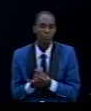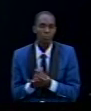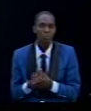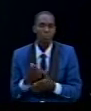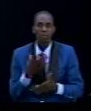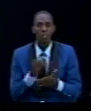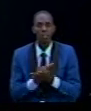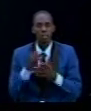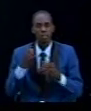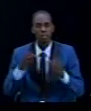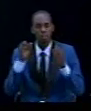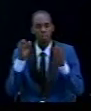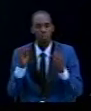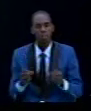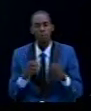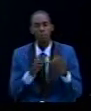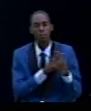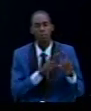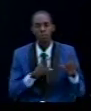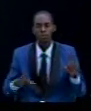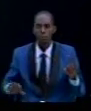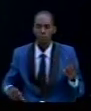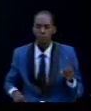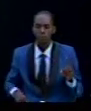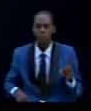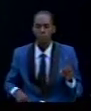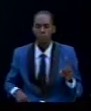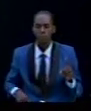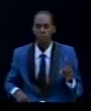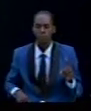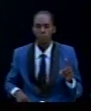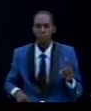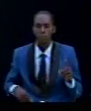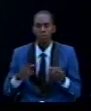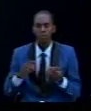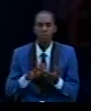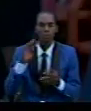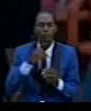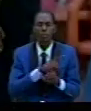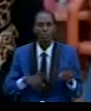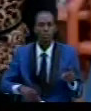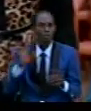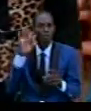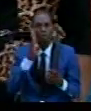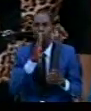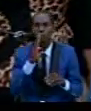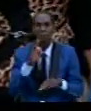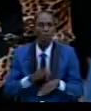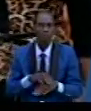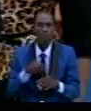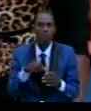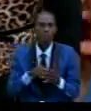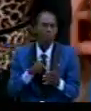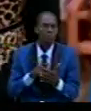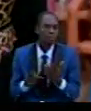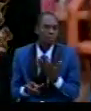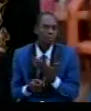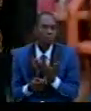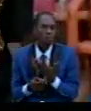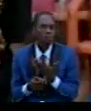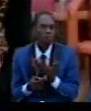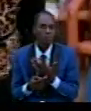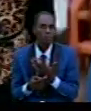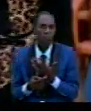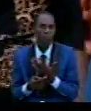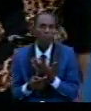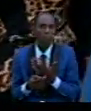Lord would rest upon him. Que la gloire de Dieu repose sur lui. That the glory of the Lord would be upon his life. Et que ce soit même, ce soit des pluies de bénédictions et